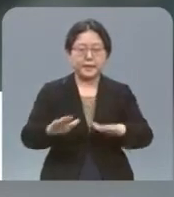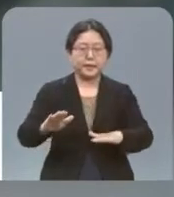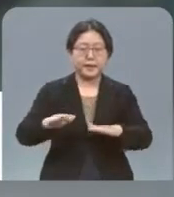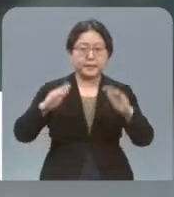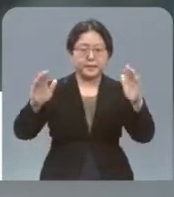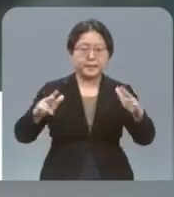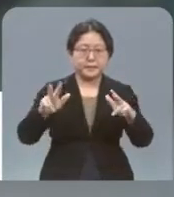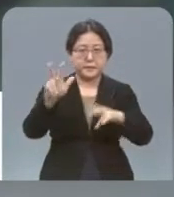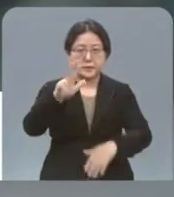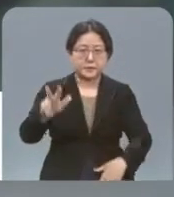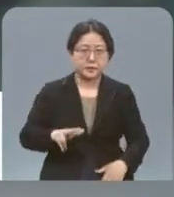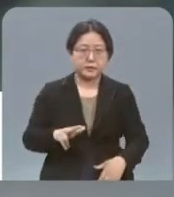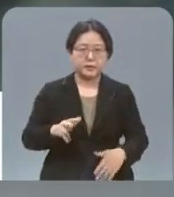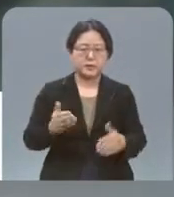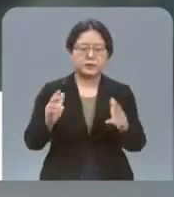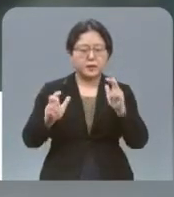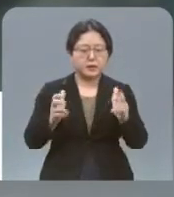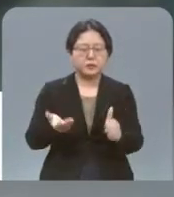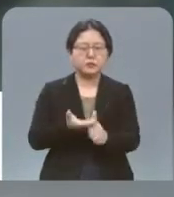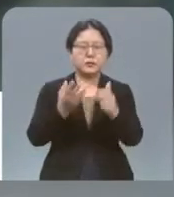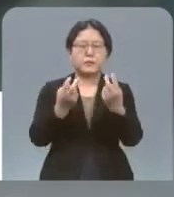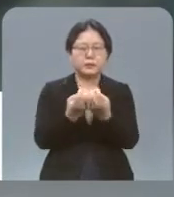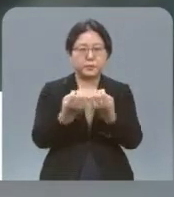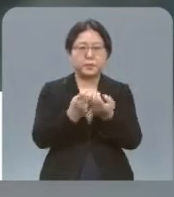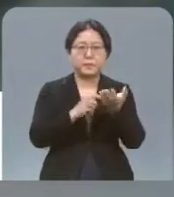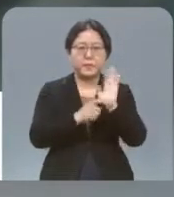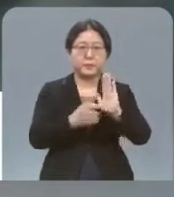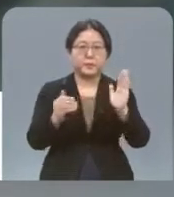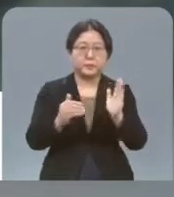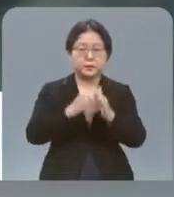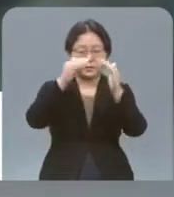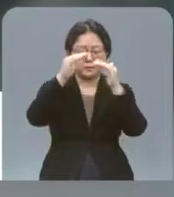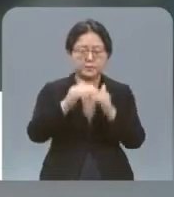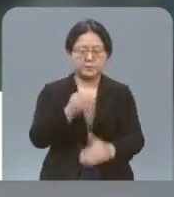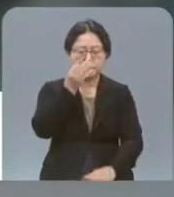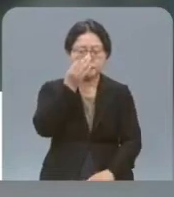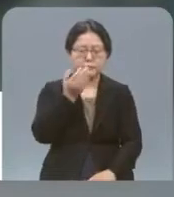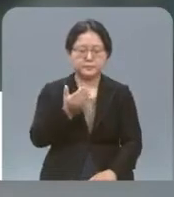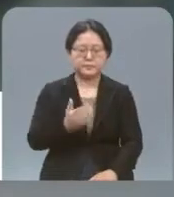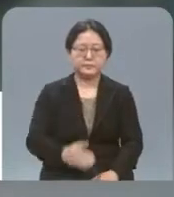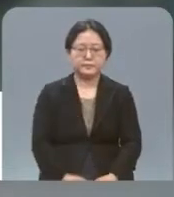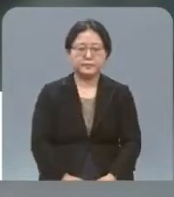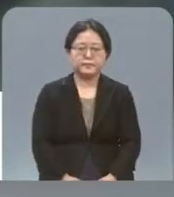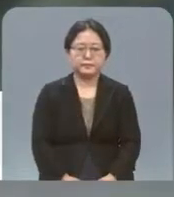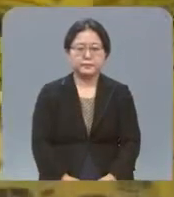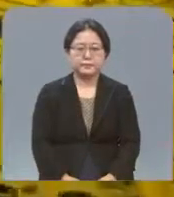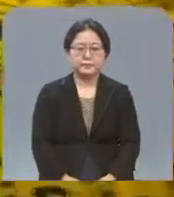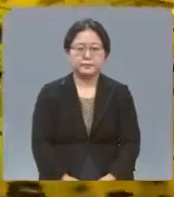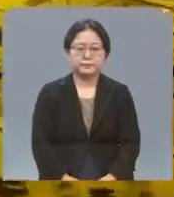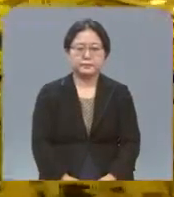등 전략산업 육성 방향도 제시했습니다. 보도에 박지성 기자입니다.